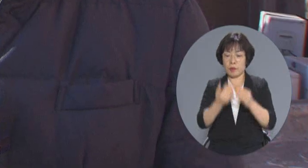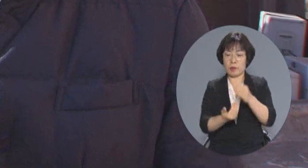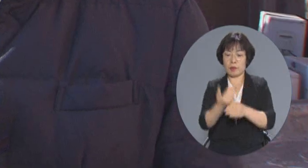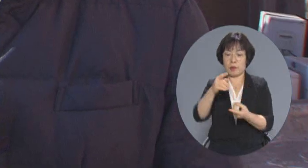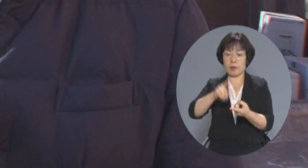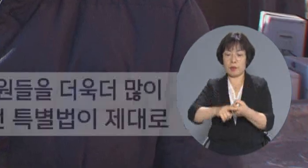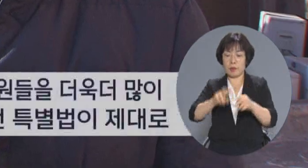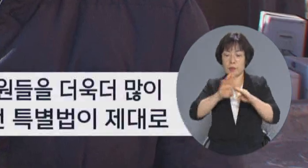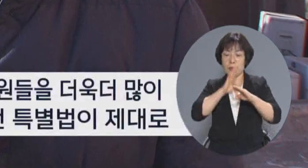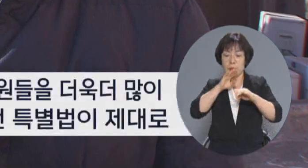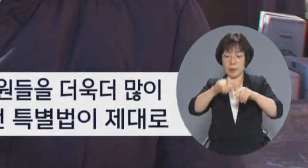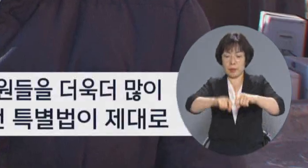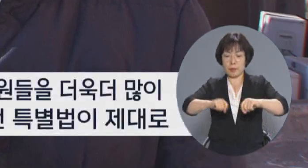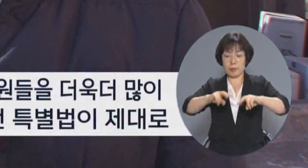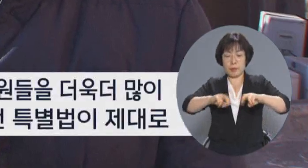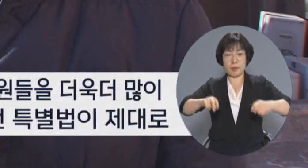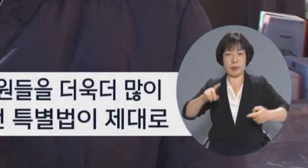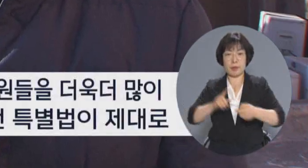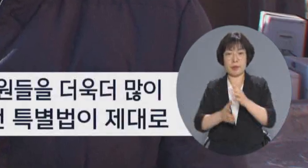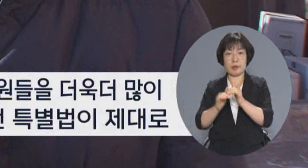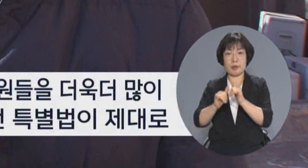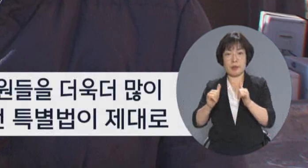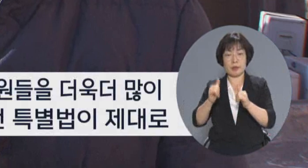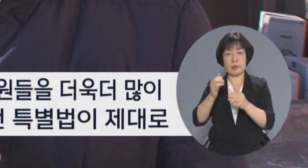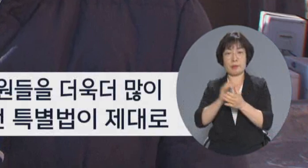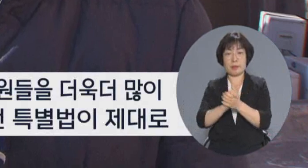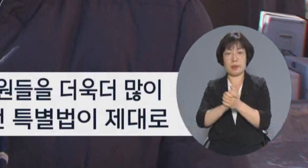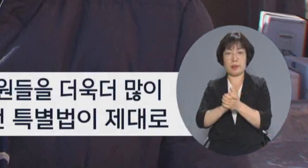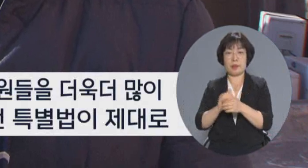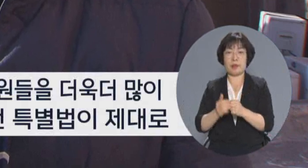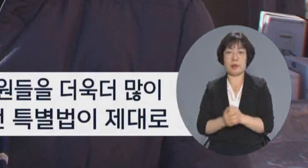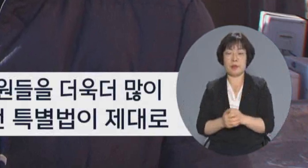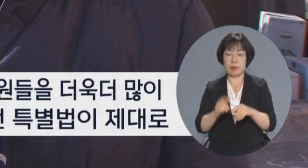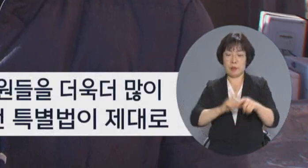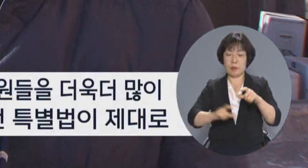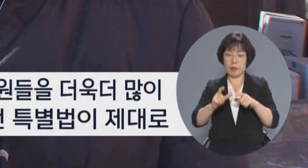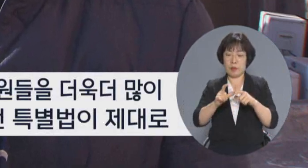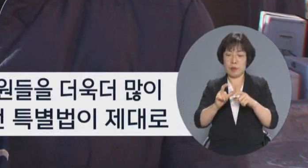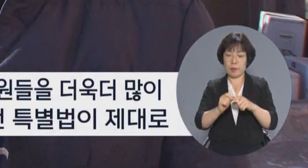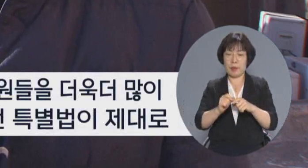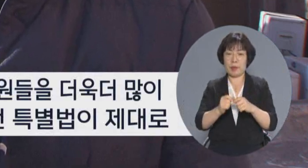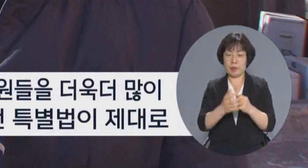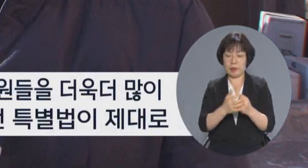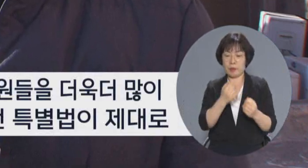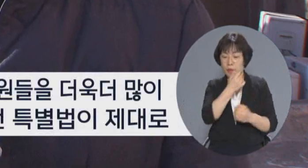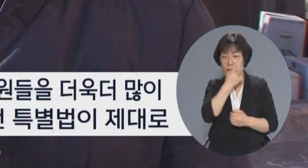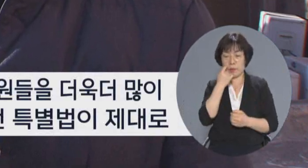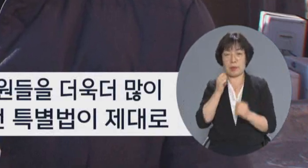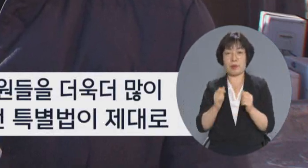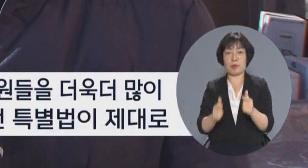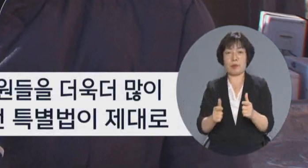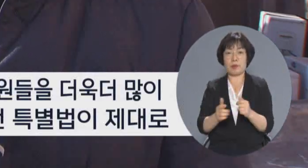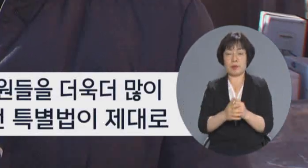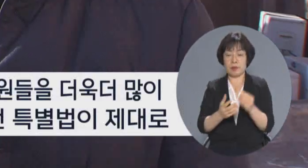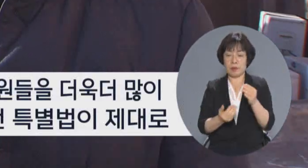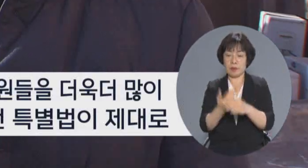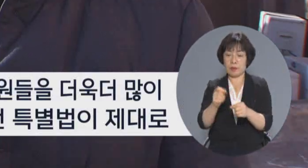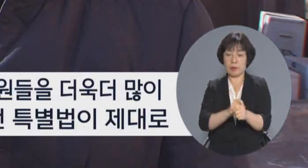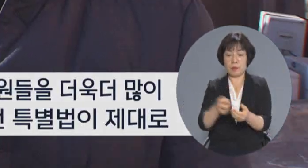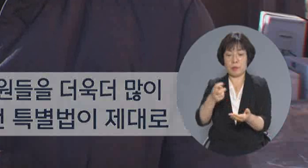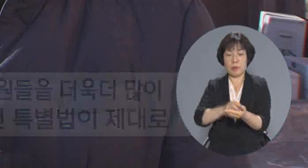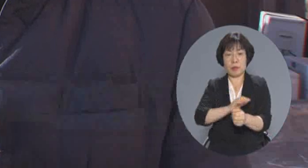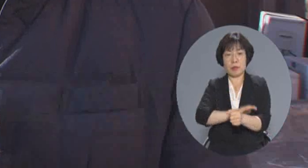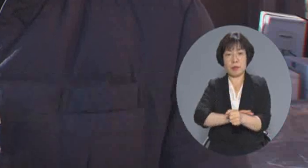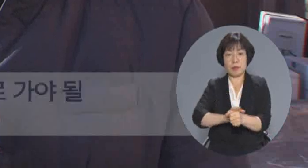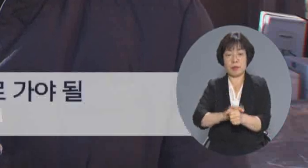대한 진상규명에 대한 시민들의 염원들을 더욱더 많이 받을 수 있는 그런 한 해였는데요. 여순사건 특별법이 제대로 자기